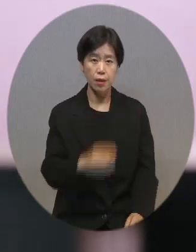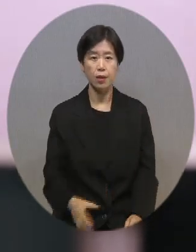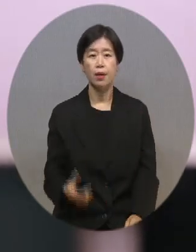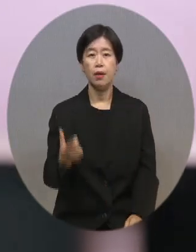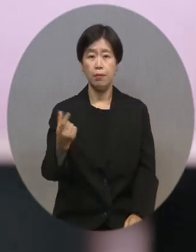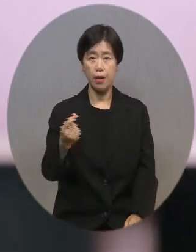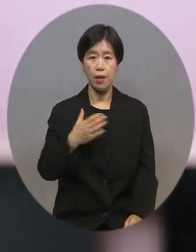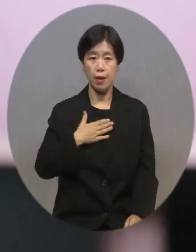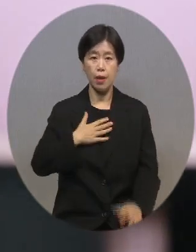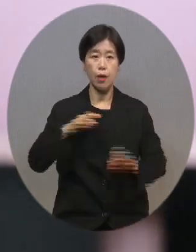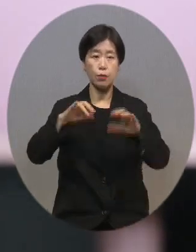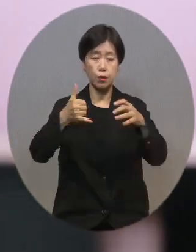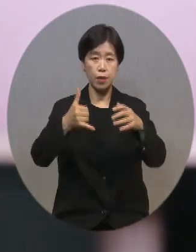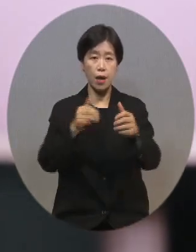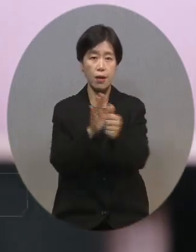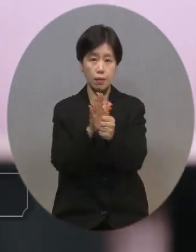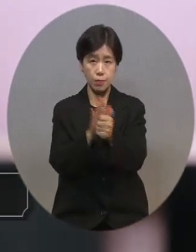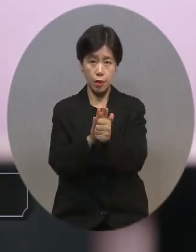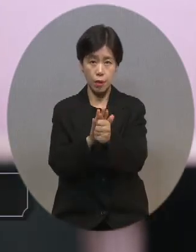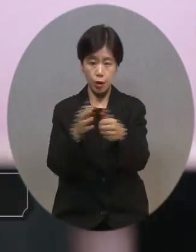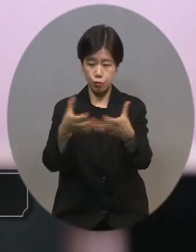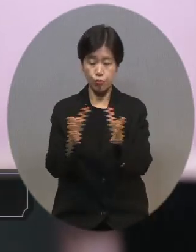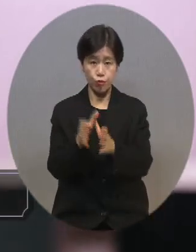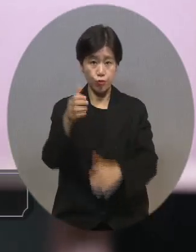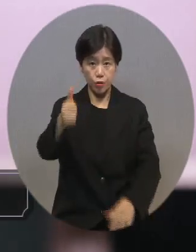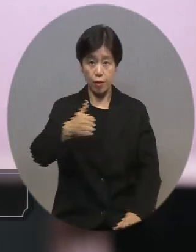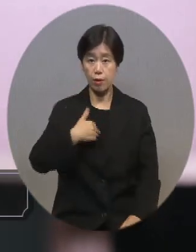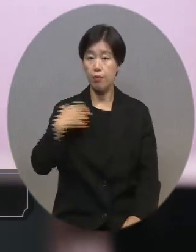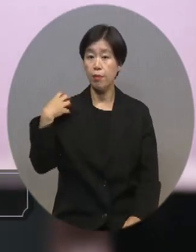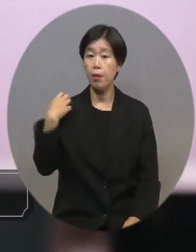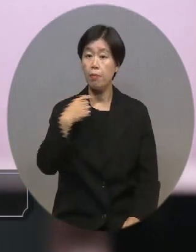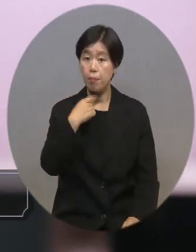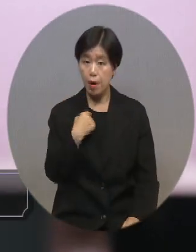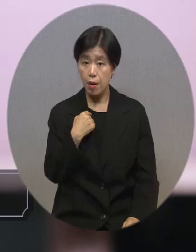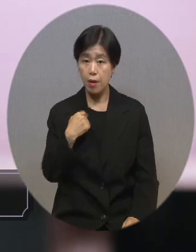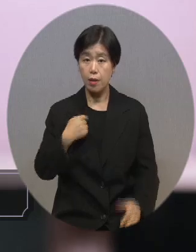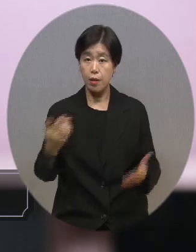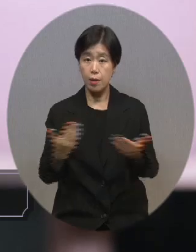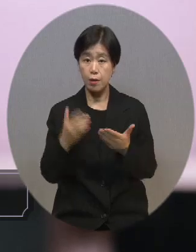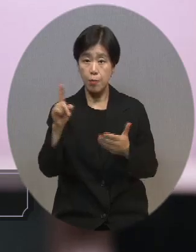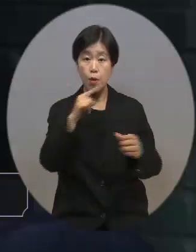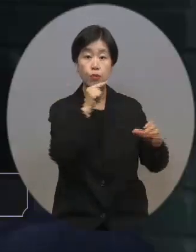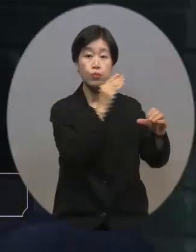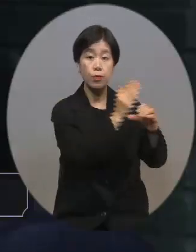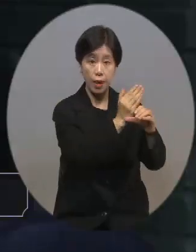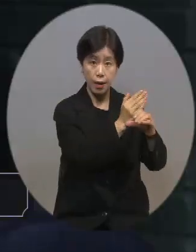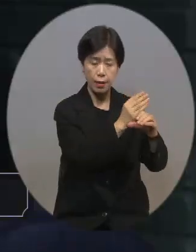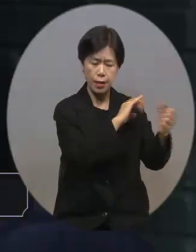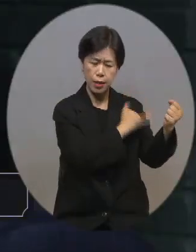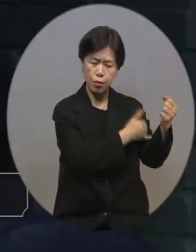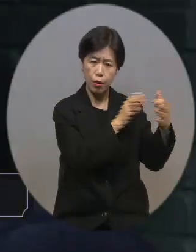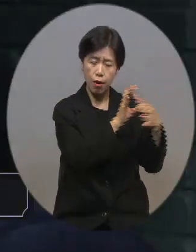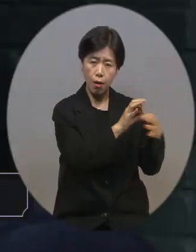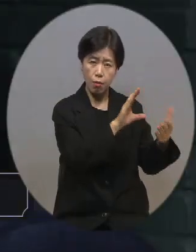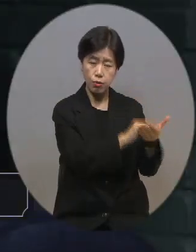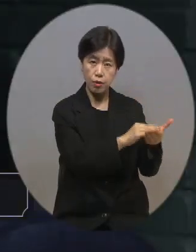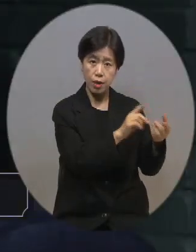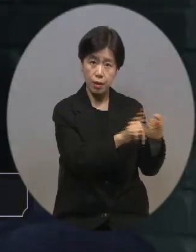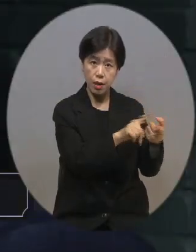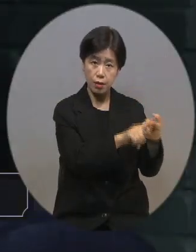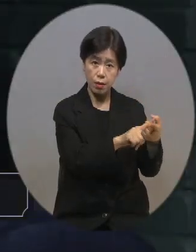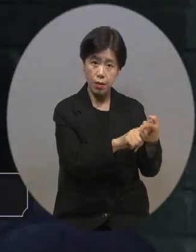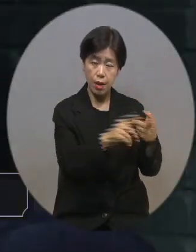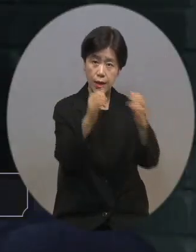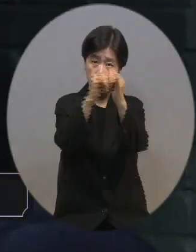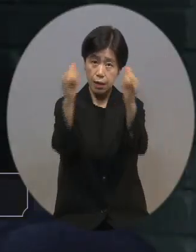국제협력국장으로 일을 좀 오래 했었습니다. 그래서 제가 주로 맡은 일은 북한 인권 이슈를 어떻게 국제사회에 알릴 수